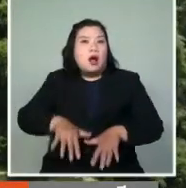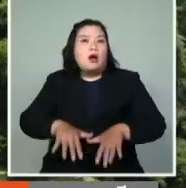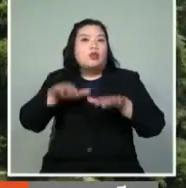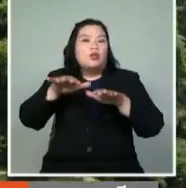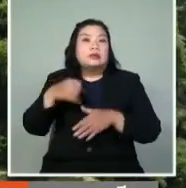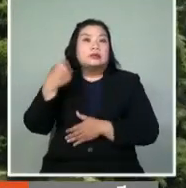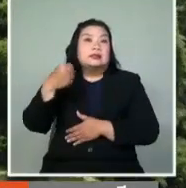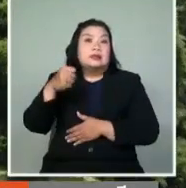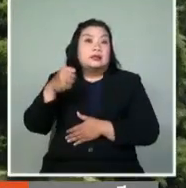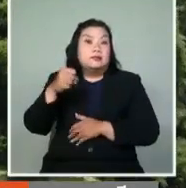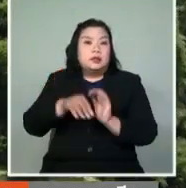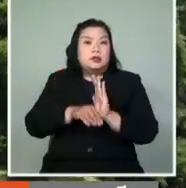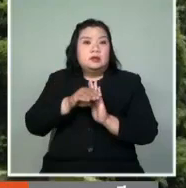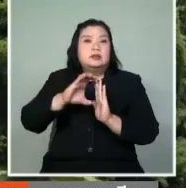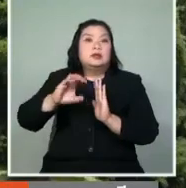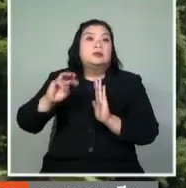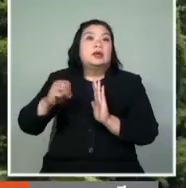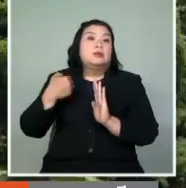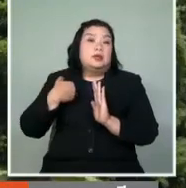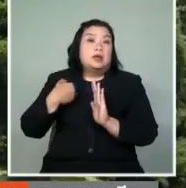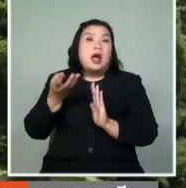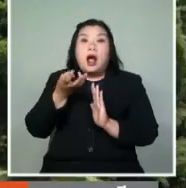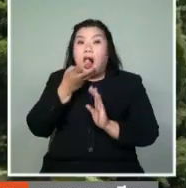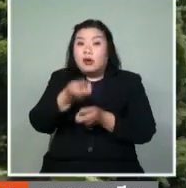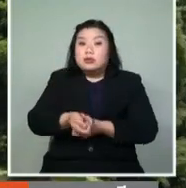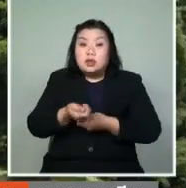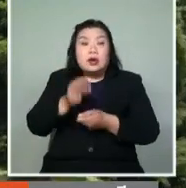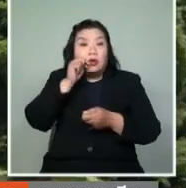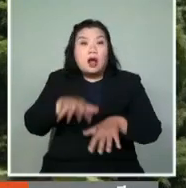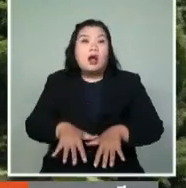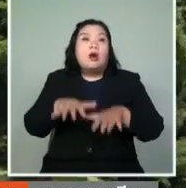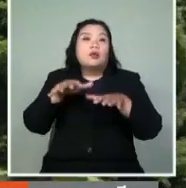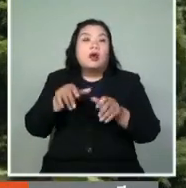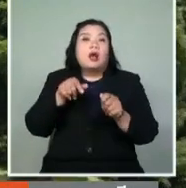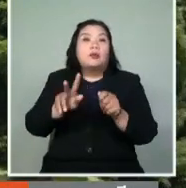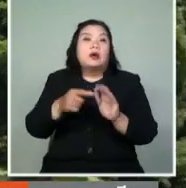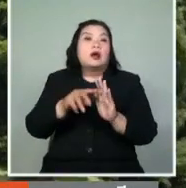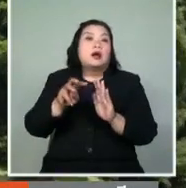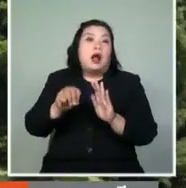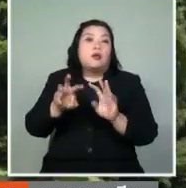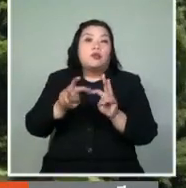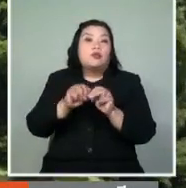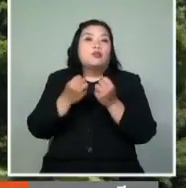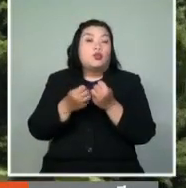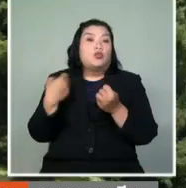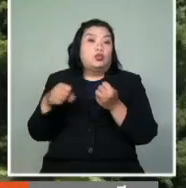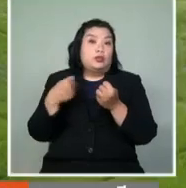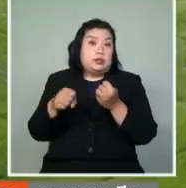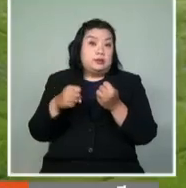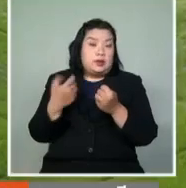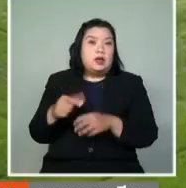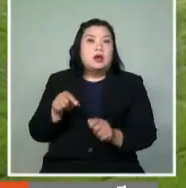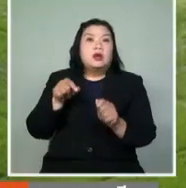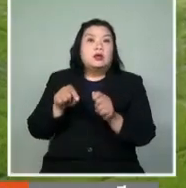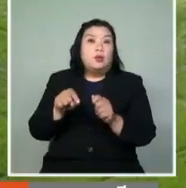ตรทำให้เอ่อล้นท่วมนาข้าวของชาวบ้านที่บ้านขามตามุกหมู่ที่10ตำบลทานและหล